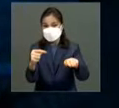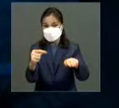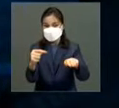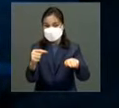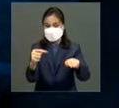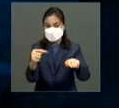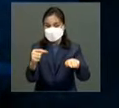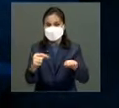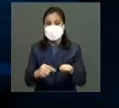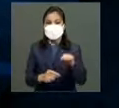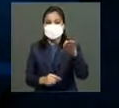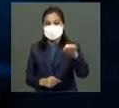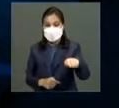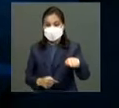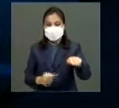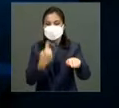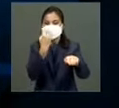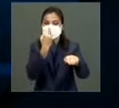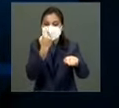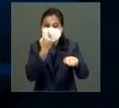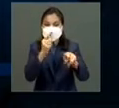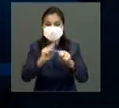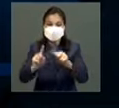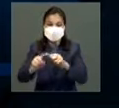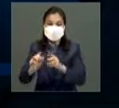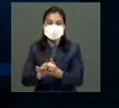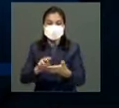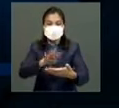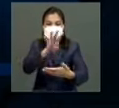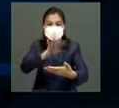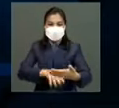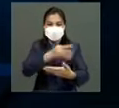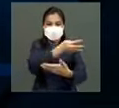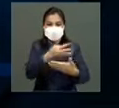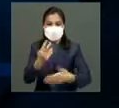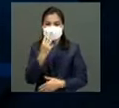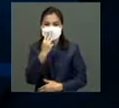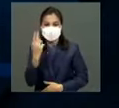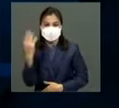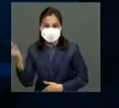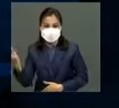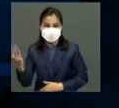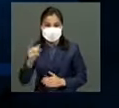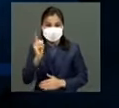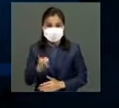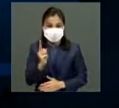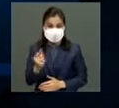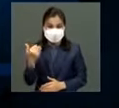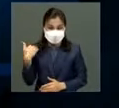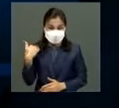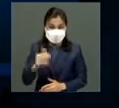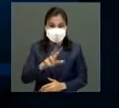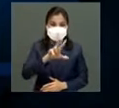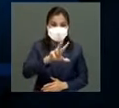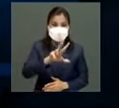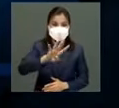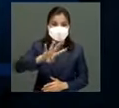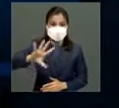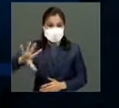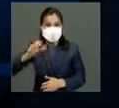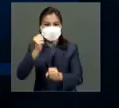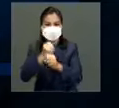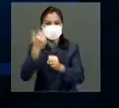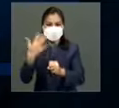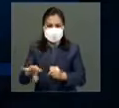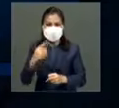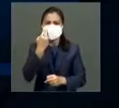ำเนินการมาตลอดนะครับแล้วจะมีแผนนะครับนี่ผมเอาแผนมาให้ดูจริงๆแล้ว3 4 5นี่ก็ทำการตรวจไปแล้